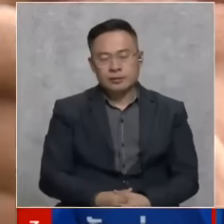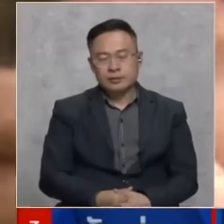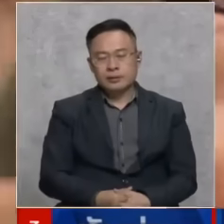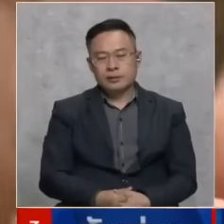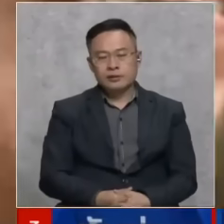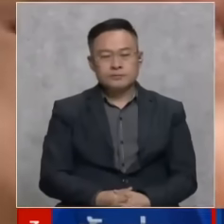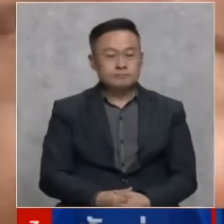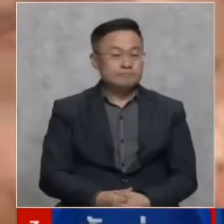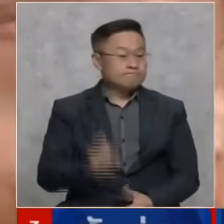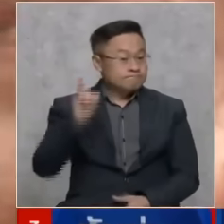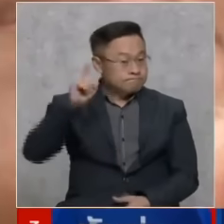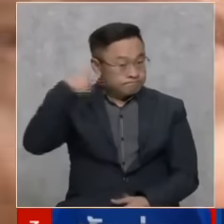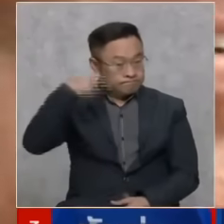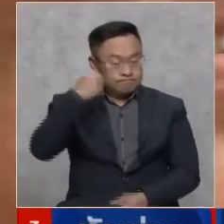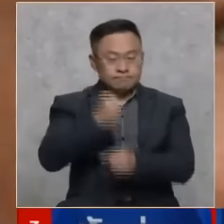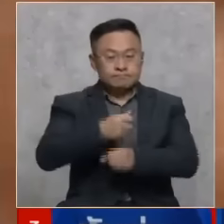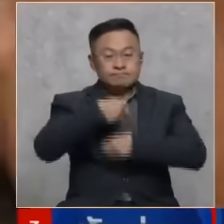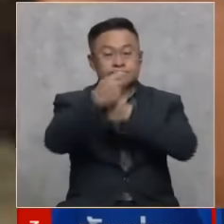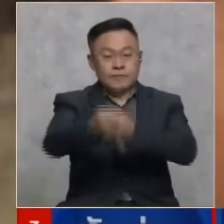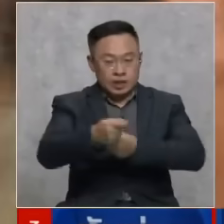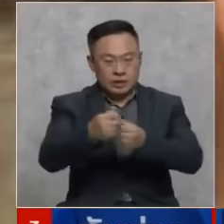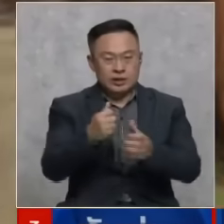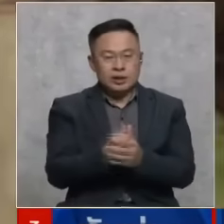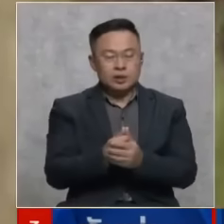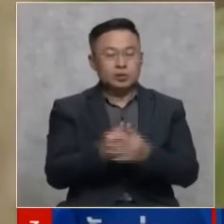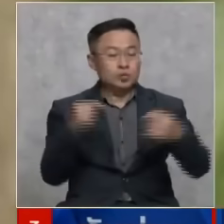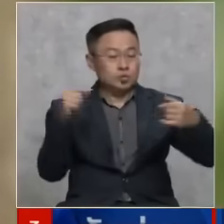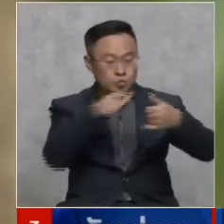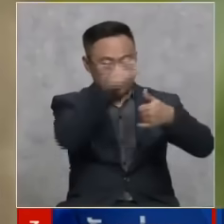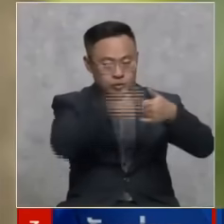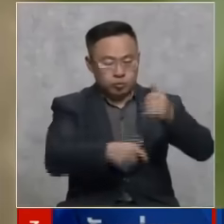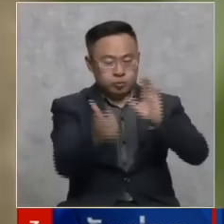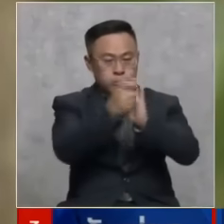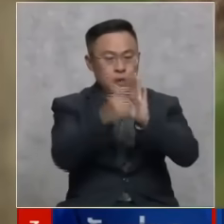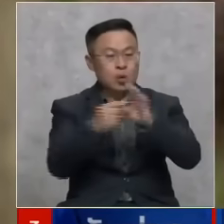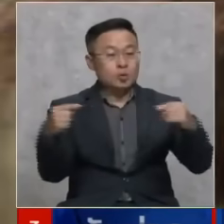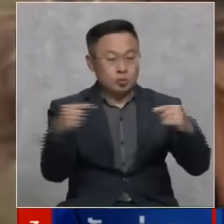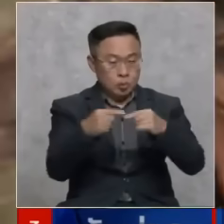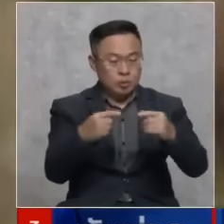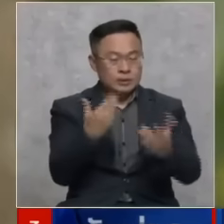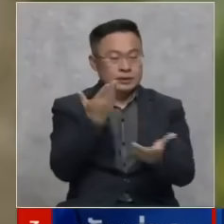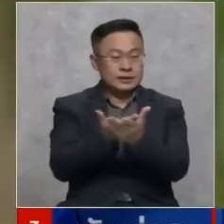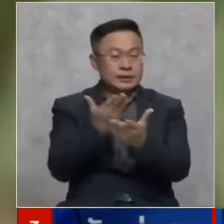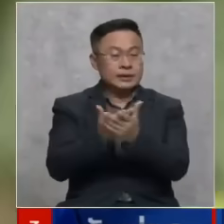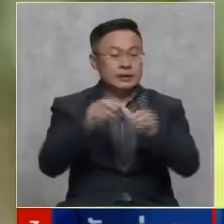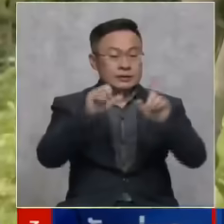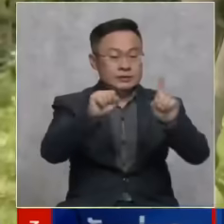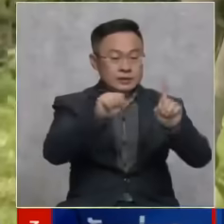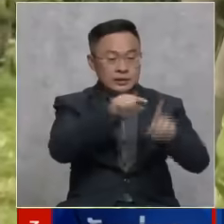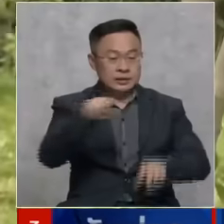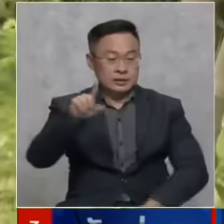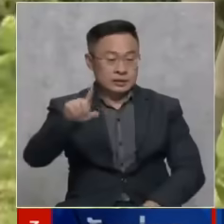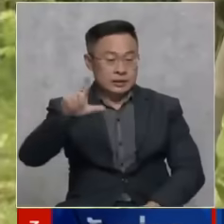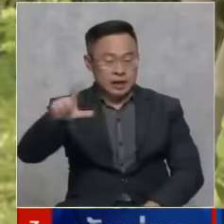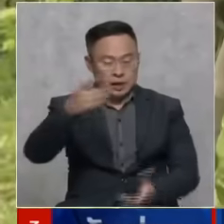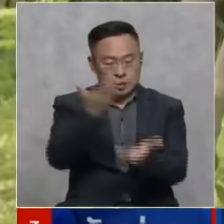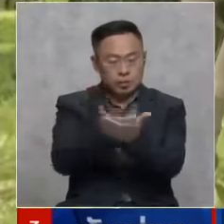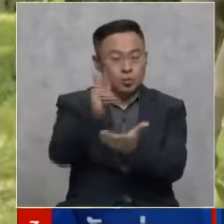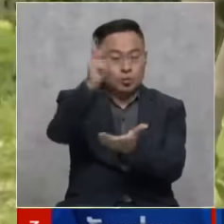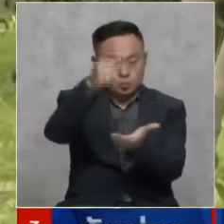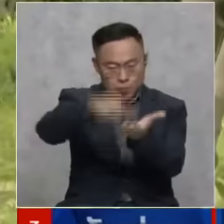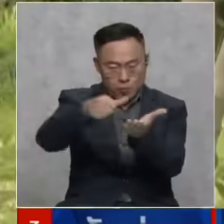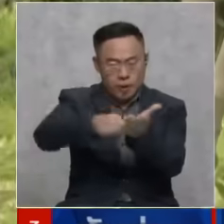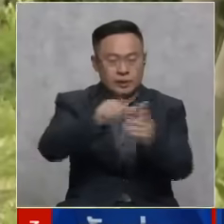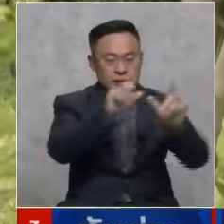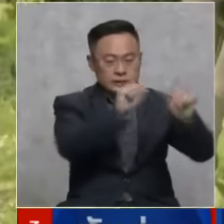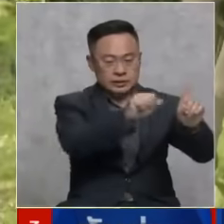สายสุขเป็นเกษตรกรที่เข้าข่ายหลักเกณฑ์การพักหนี้ของรัฐบาลโดยต้องมีหนี้ตั้งแต่ 100,000 ถึง 1 ล้านบาทส่วนเงื่อนไขอื่นๆต้องรอ